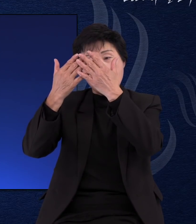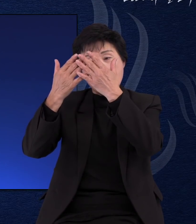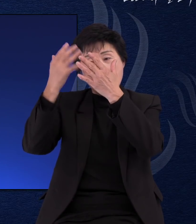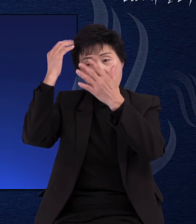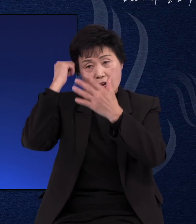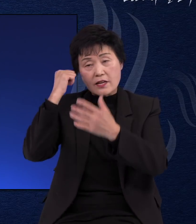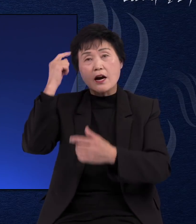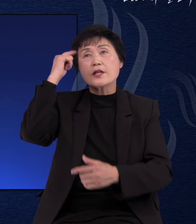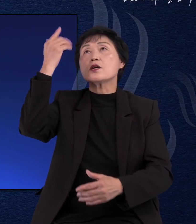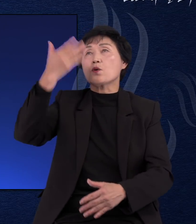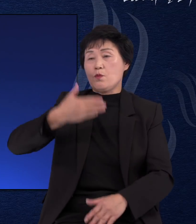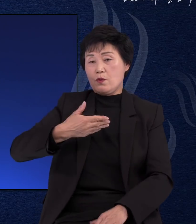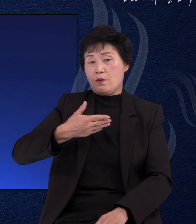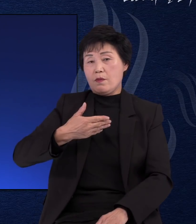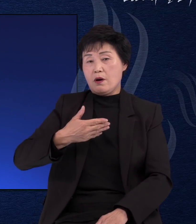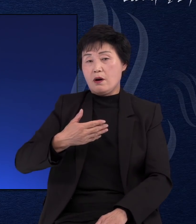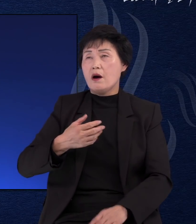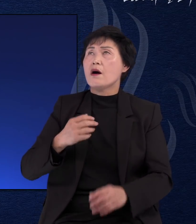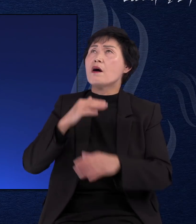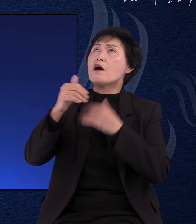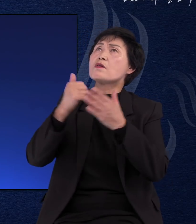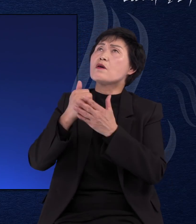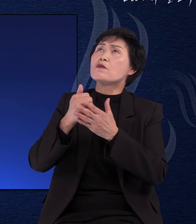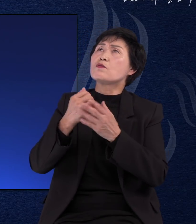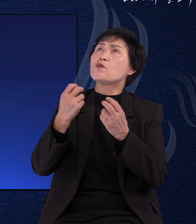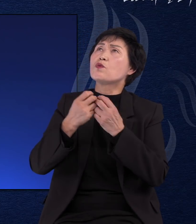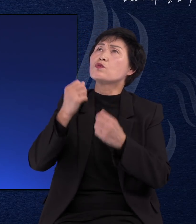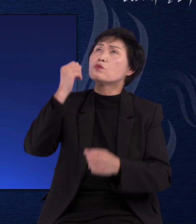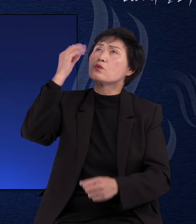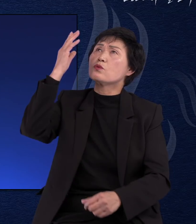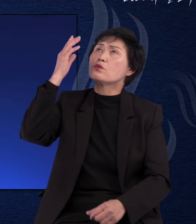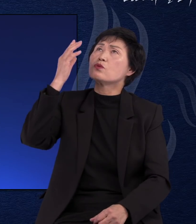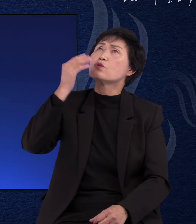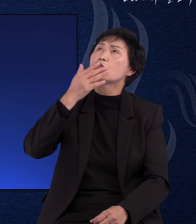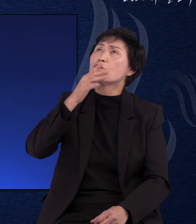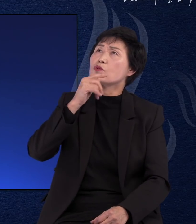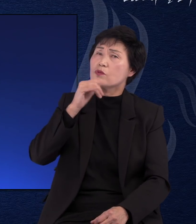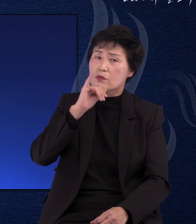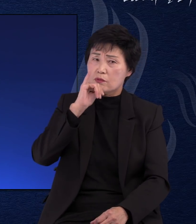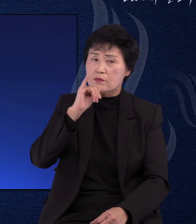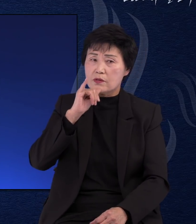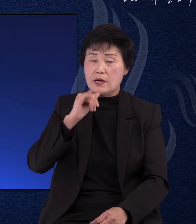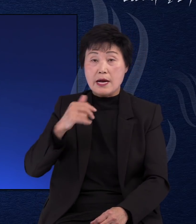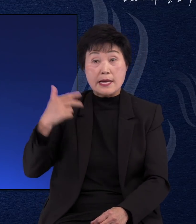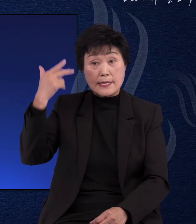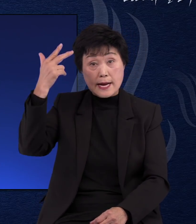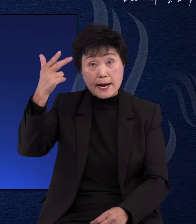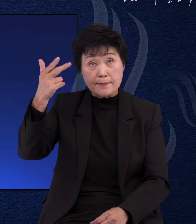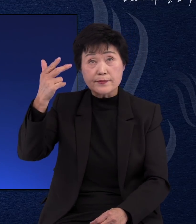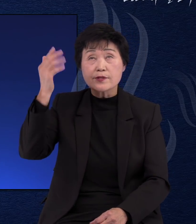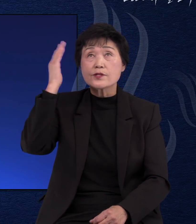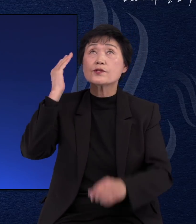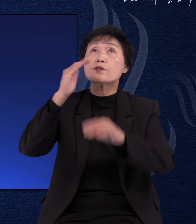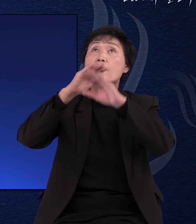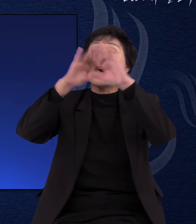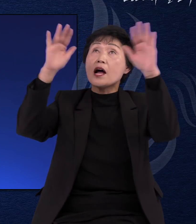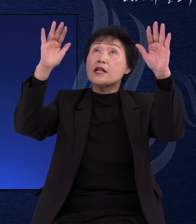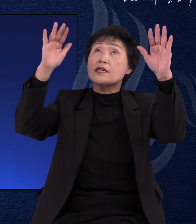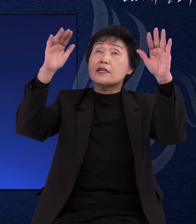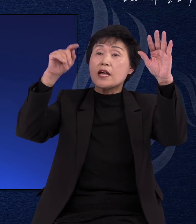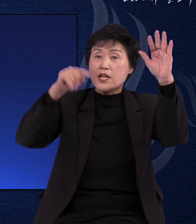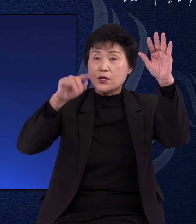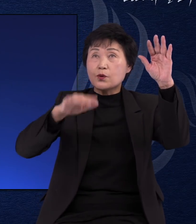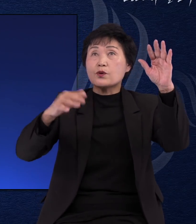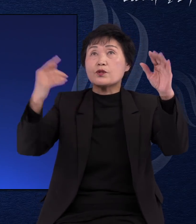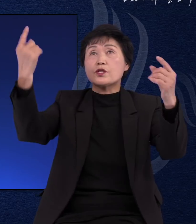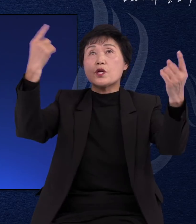잊겠습니까? 다음 주 월요일 달라스 하늘에 오는 비행기 안에 세미한교회